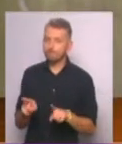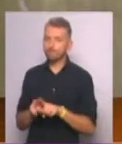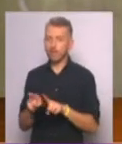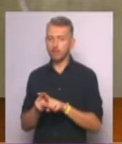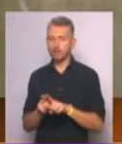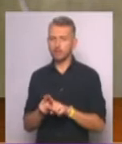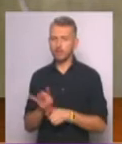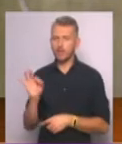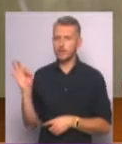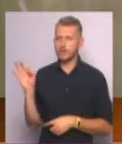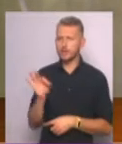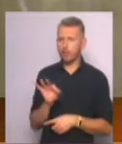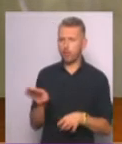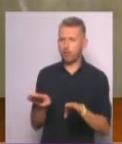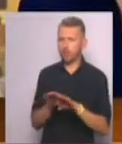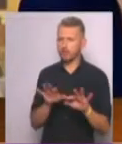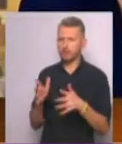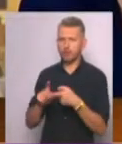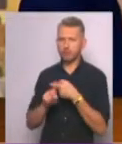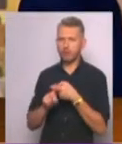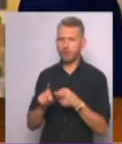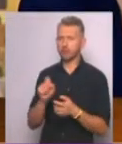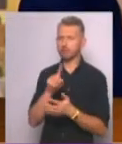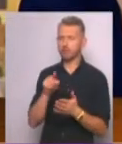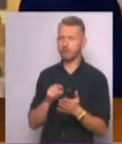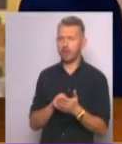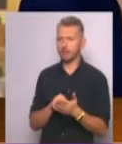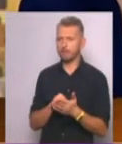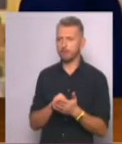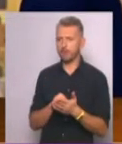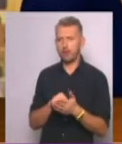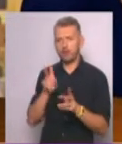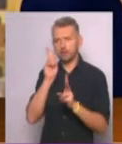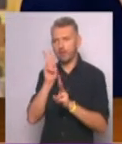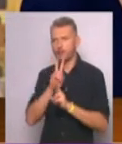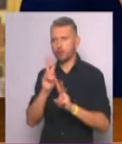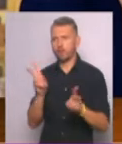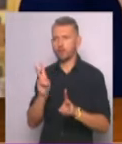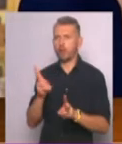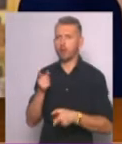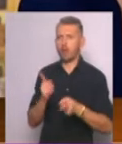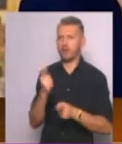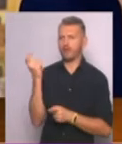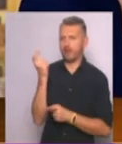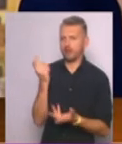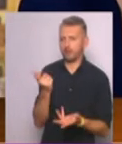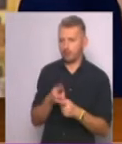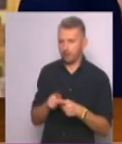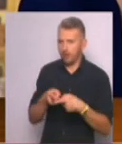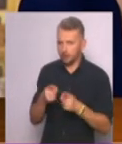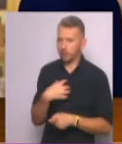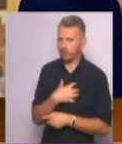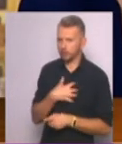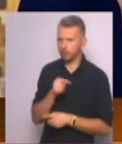дуже часто чомусь подібні історії пов'язують дійсно з питанням невідомості кінцевого бенефіціара. Так. Чи це дійсно важливо в